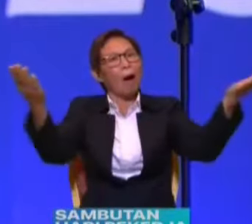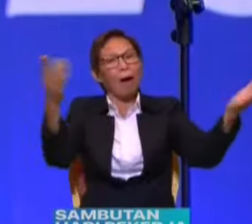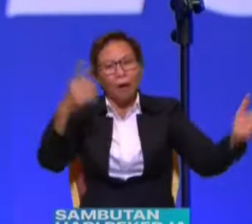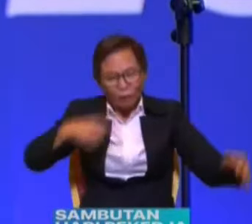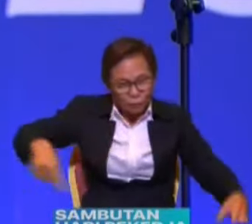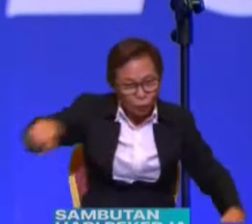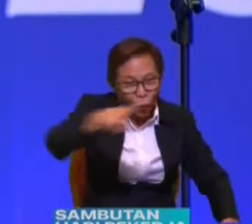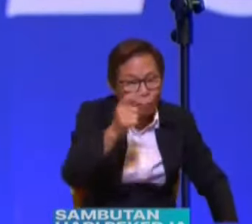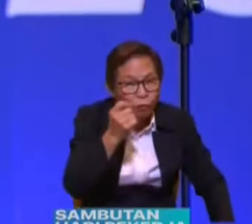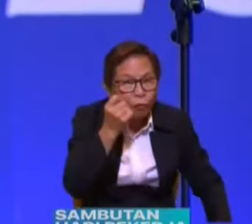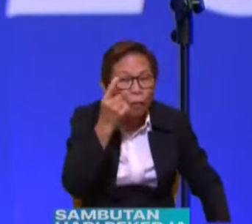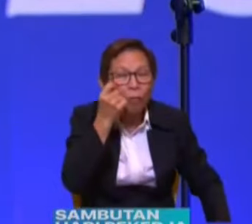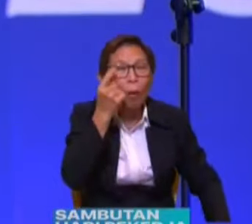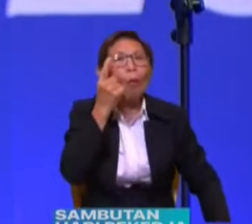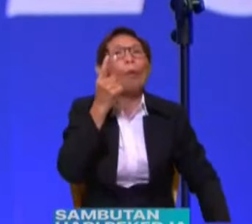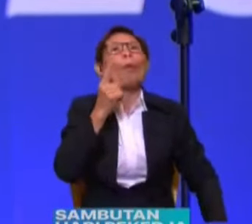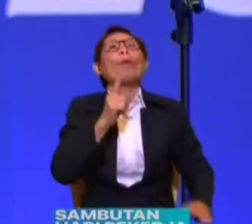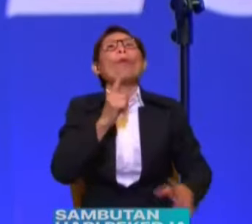difahami betul-betul.